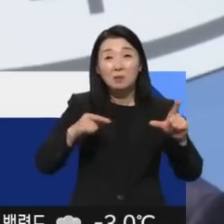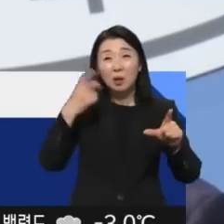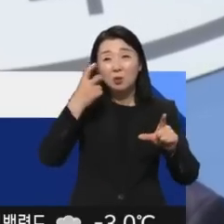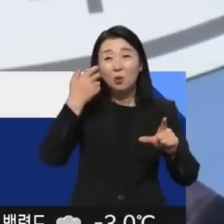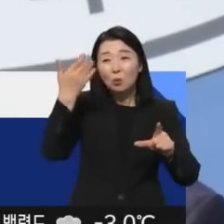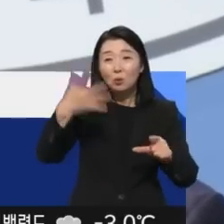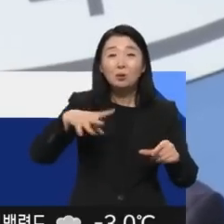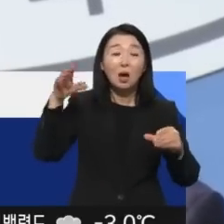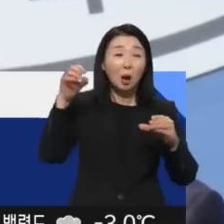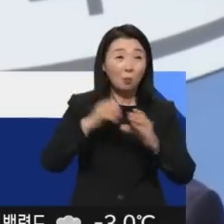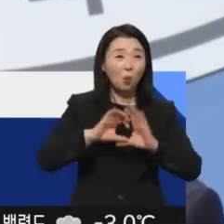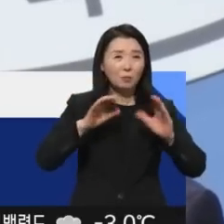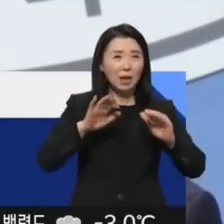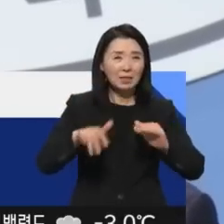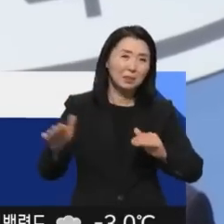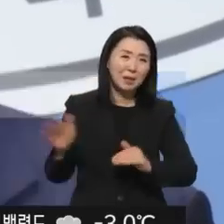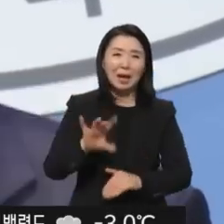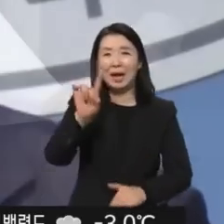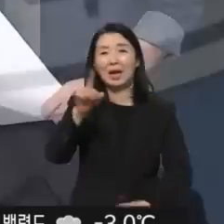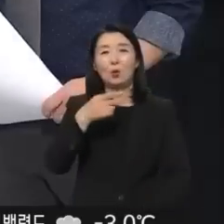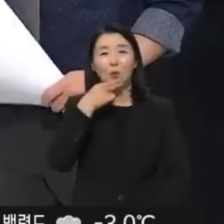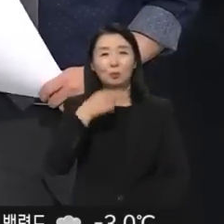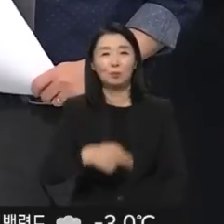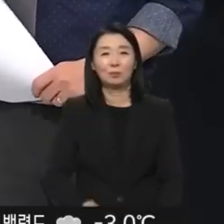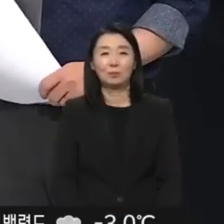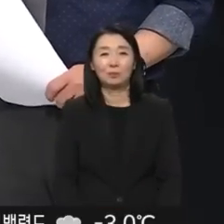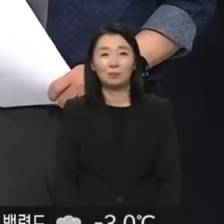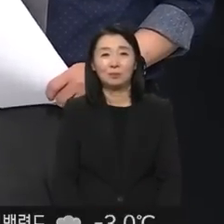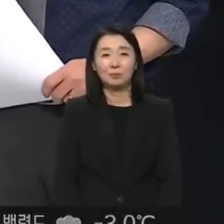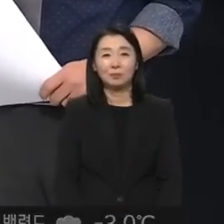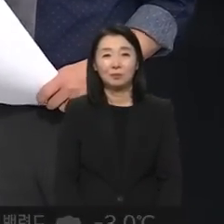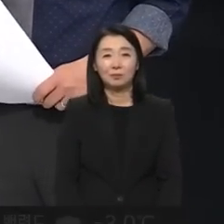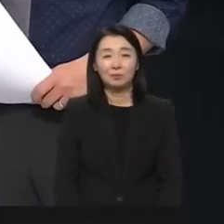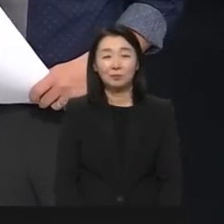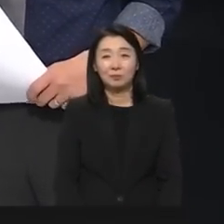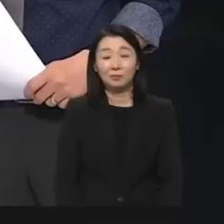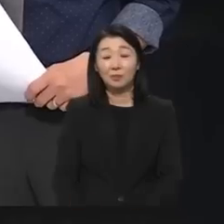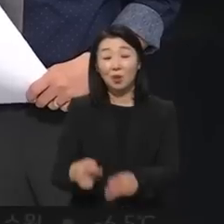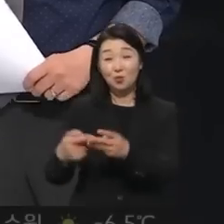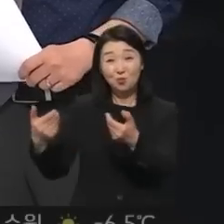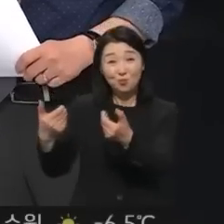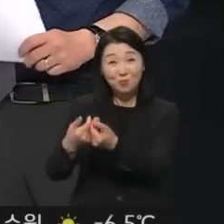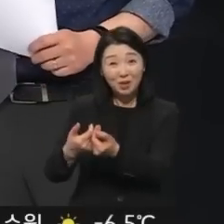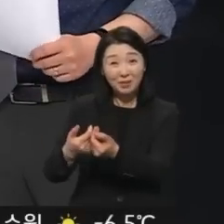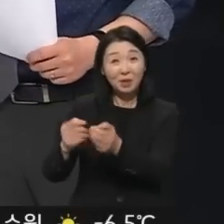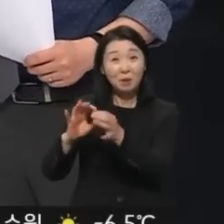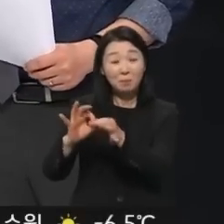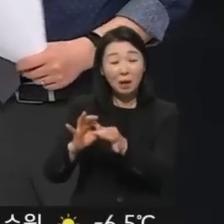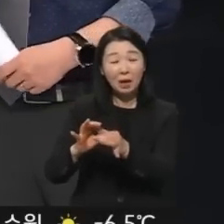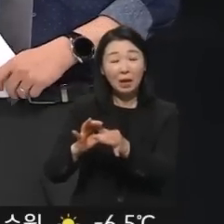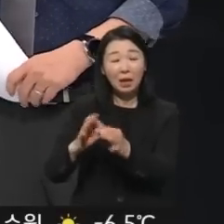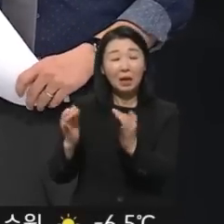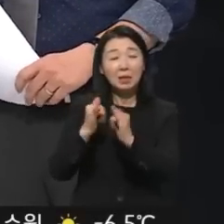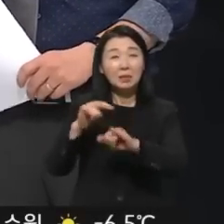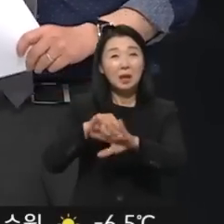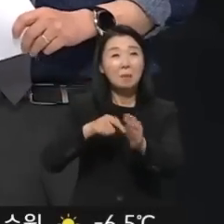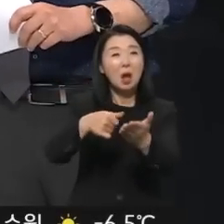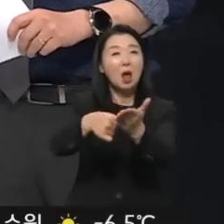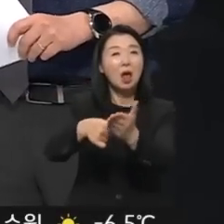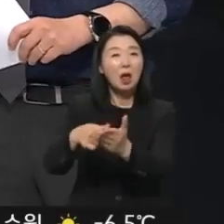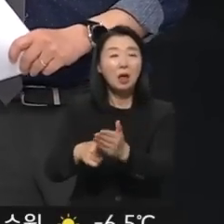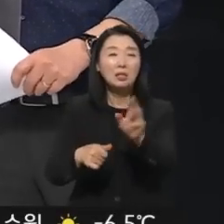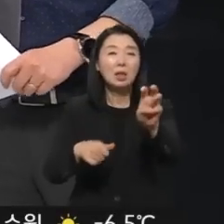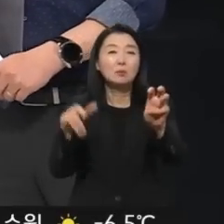반영하는 나라는 없었습니다. 반면 비윤계에선 민심 30% 반영 비율을